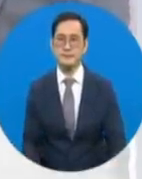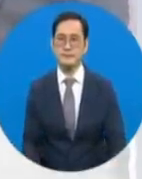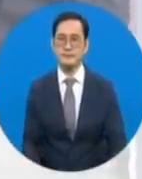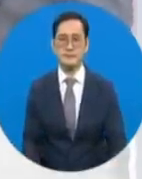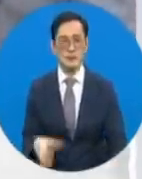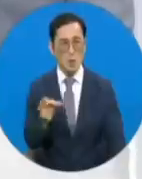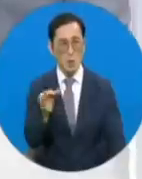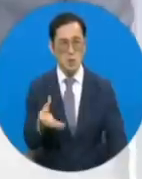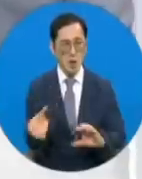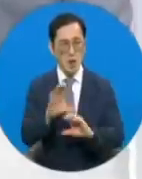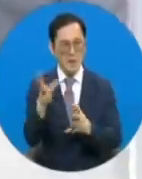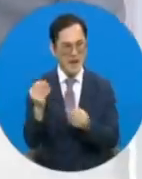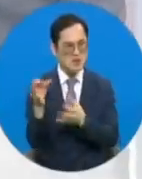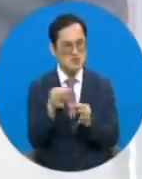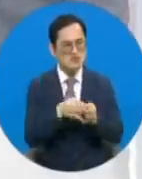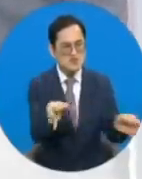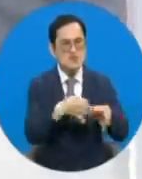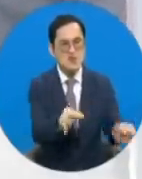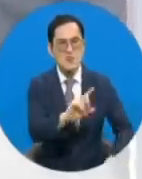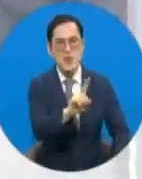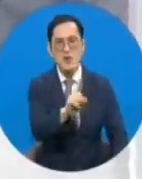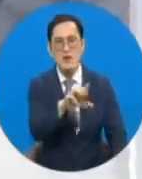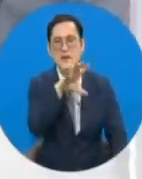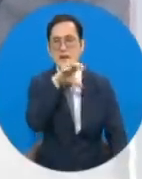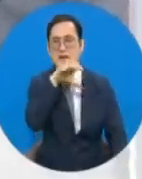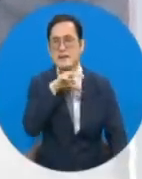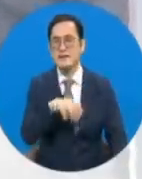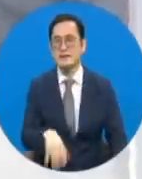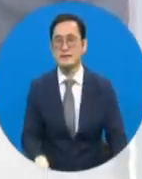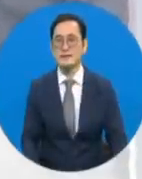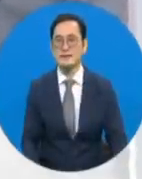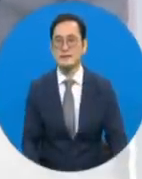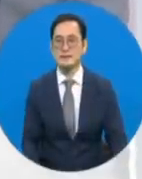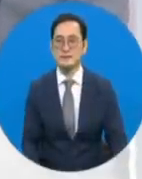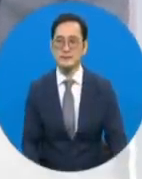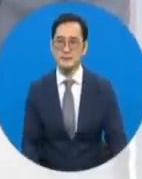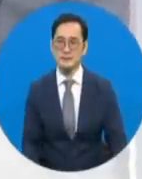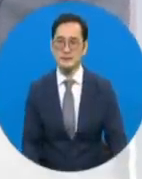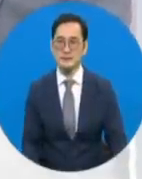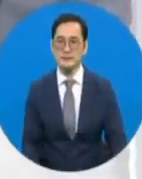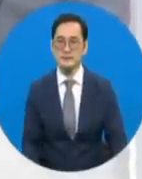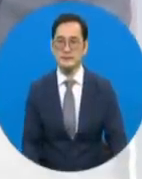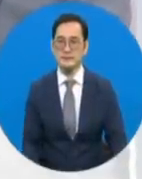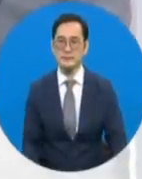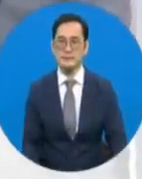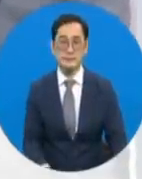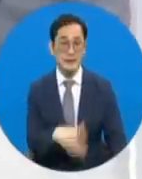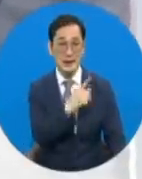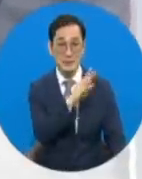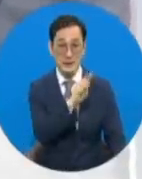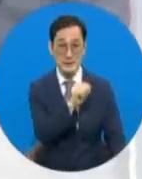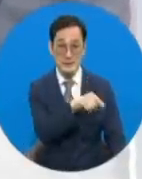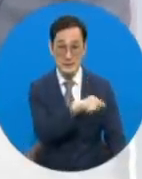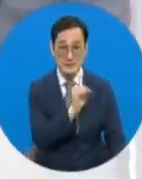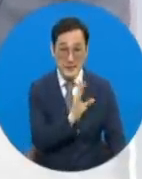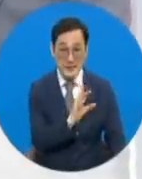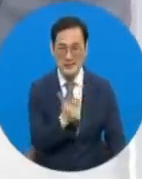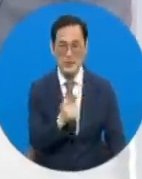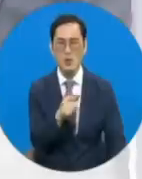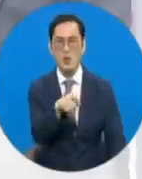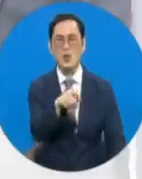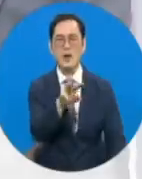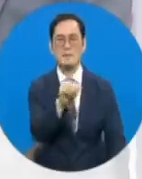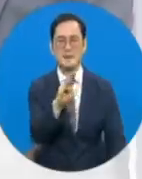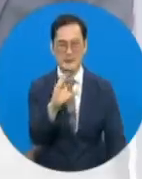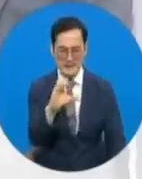너무 많이 줬다는 그런 논쟁도 계속 있어 왔지 않습니까? 이제 그런 부분에 대해서 단지 KBS만 그런 것이 아니라 MBC, YTN,